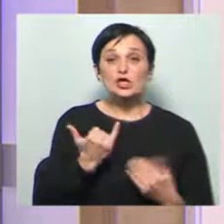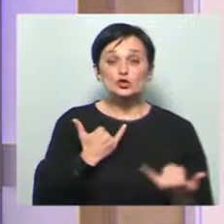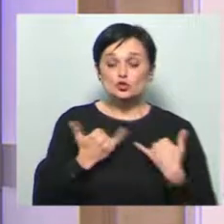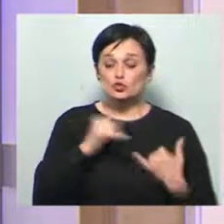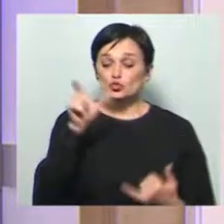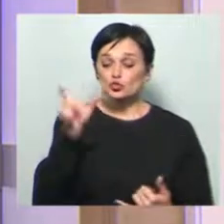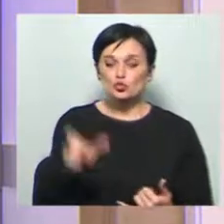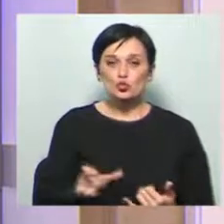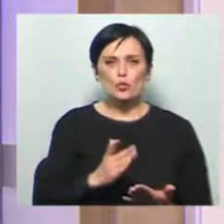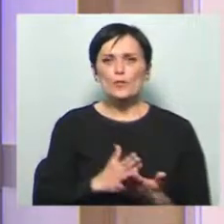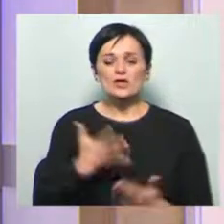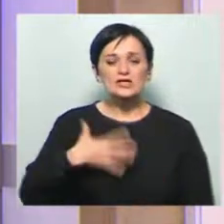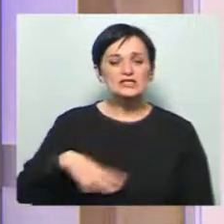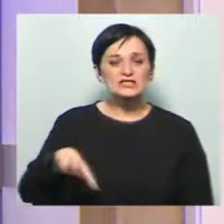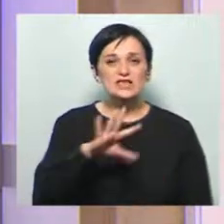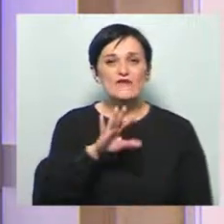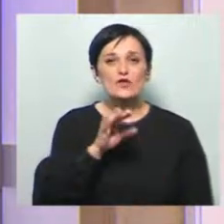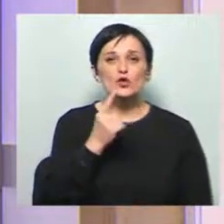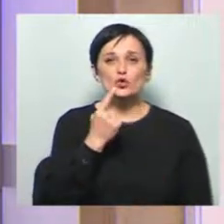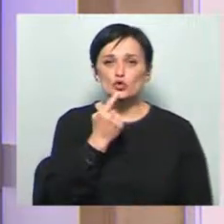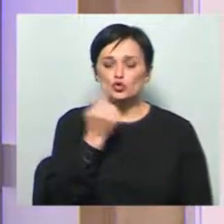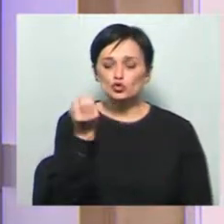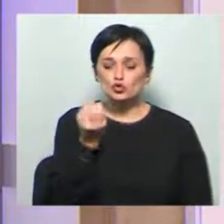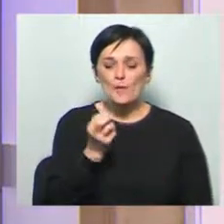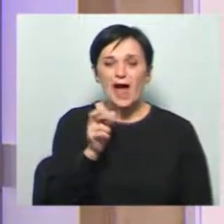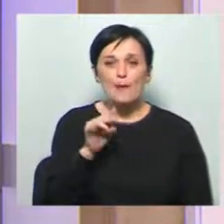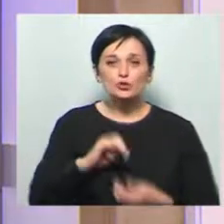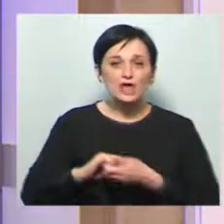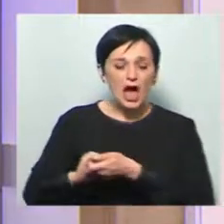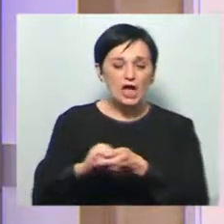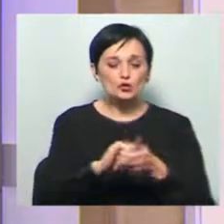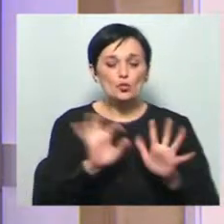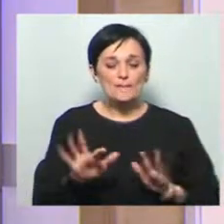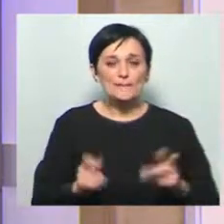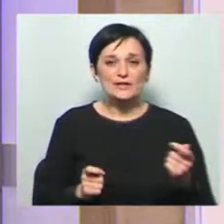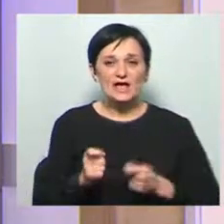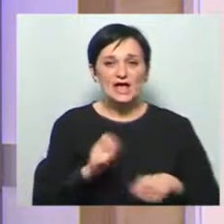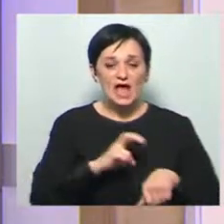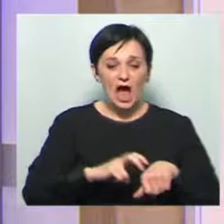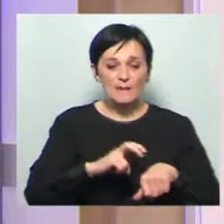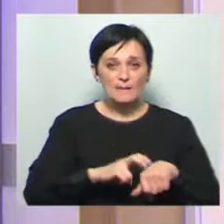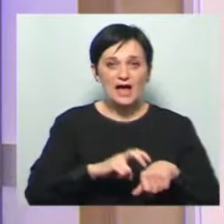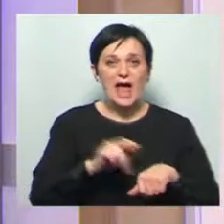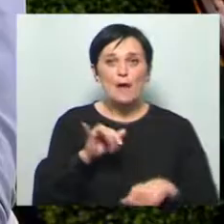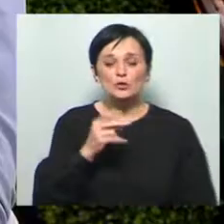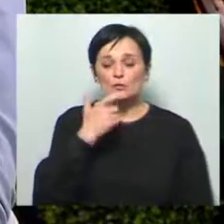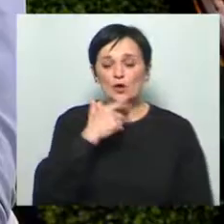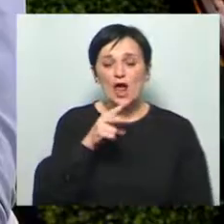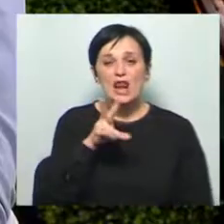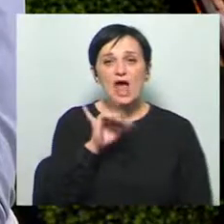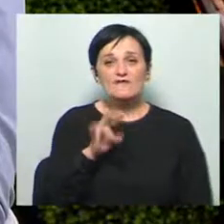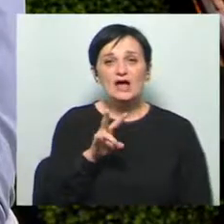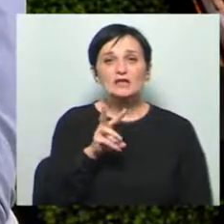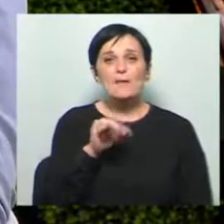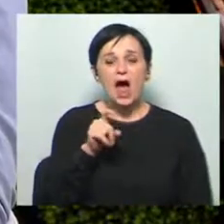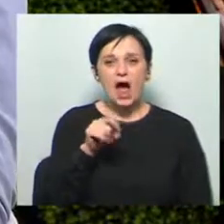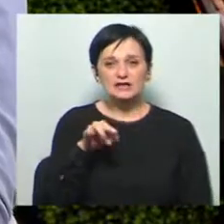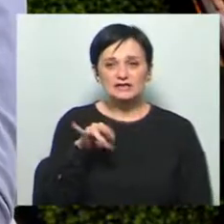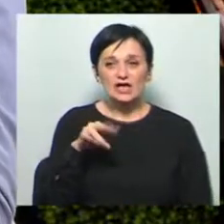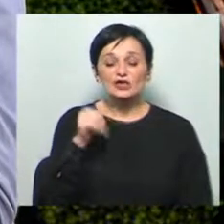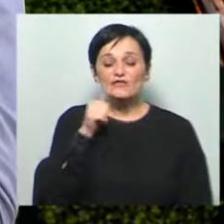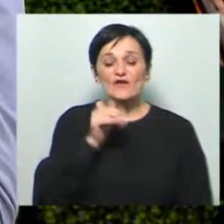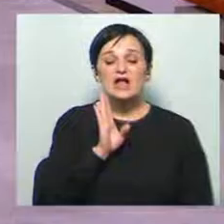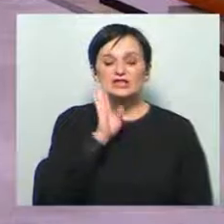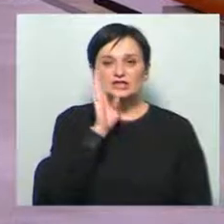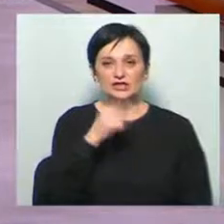სტუმარი ბრძანდებოდა საქართველოს თრომბოზის და ჰემოსტაზის ასოციაციის პრეზიდენტი, ექიმი ჰემატოლოგი ბატონი ლევან მახალდიანი. ჩვენ ერთმანეთს